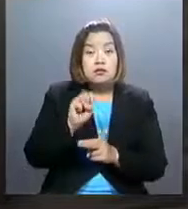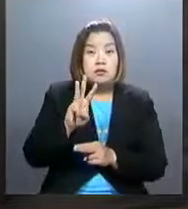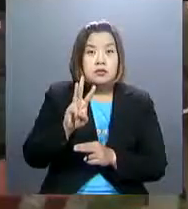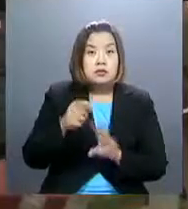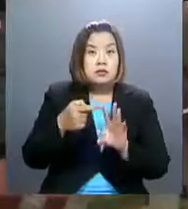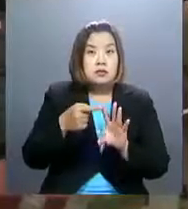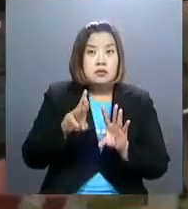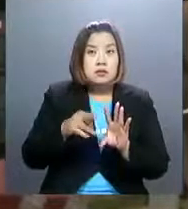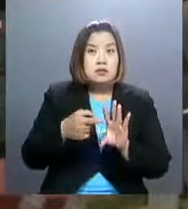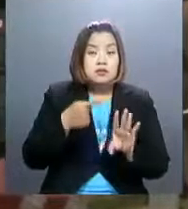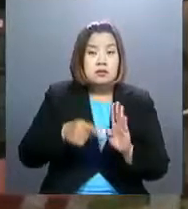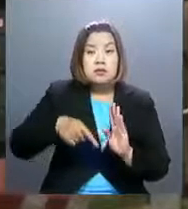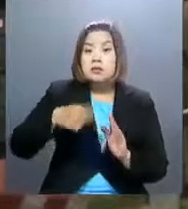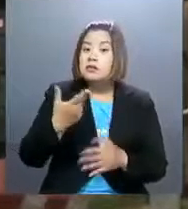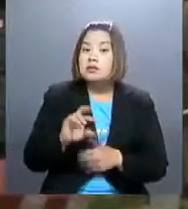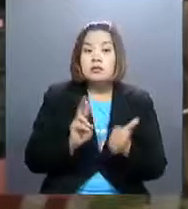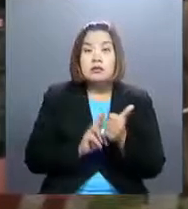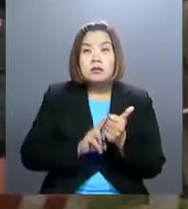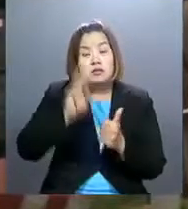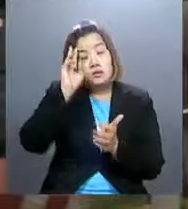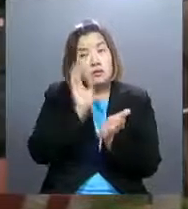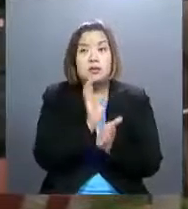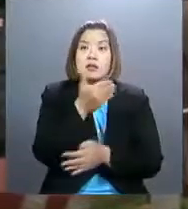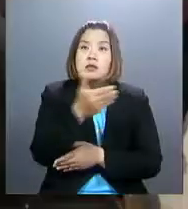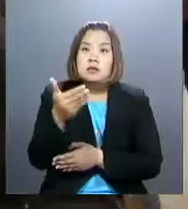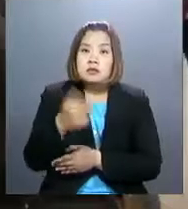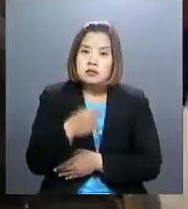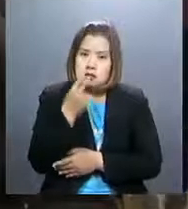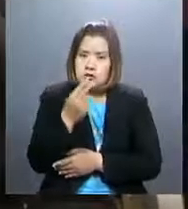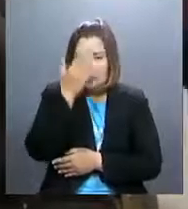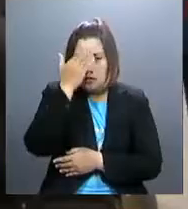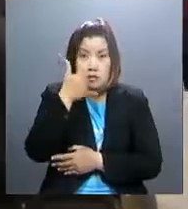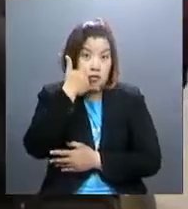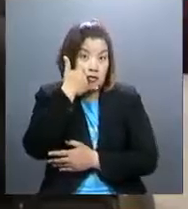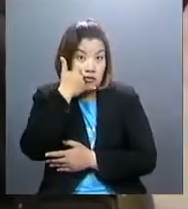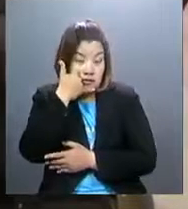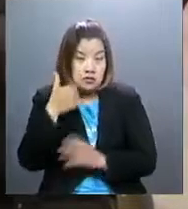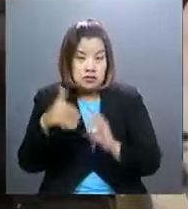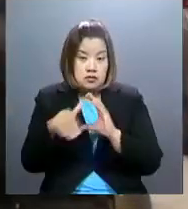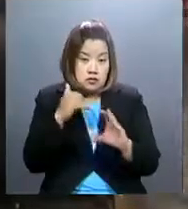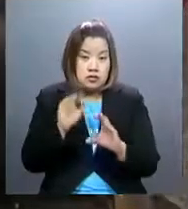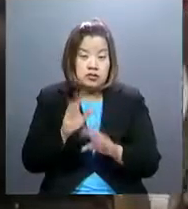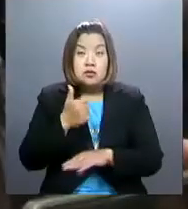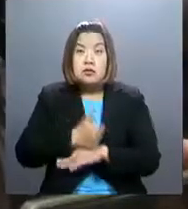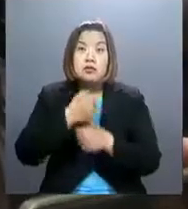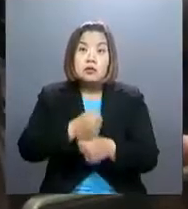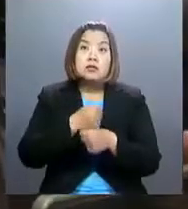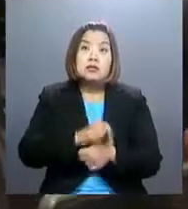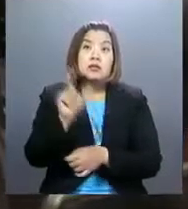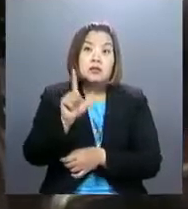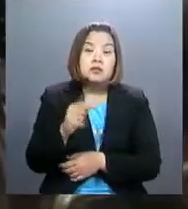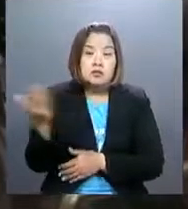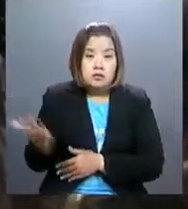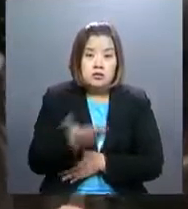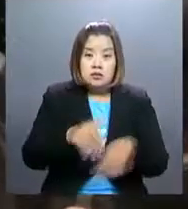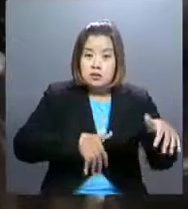นกุลรองผู้บัญชาการตำรวจแห่งชาติตรวจสอบข้อความที่นายสุเทพเทือกสุบรรณอดีตแกนนำปปส.ออกมาเชิญชวนให้ประ